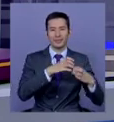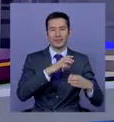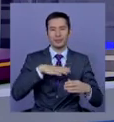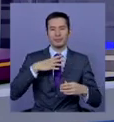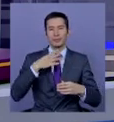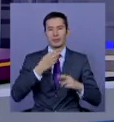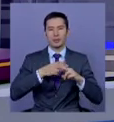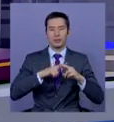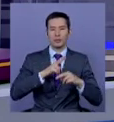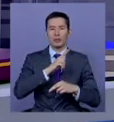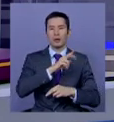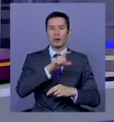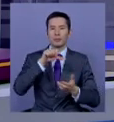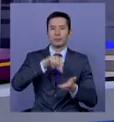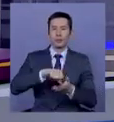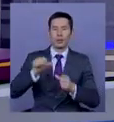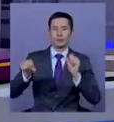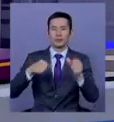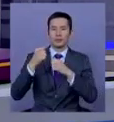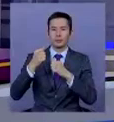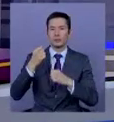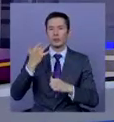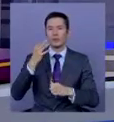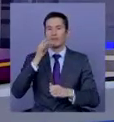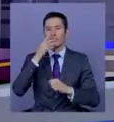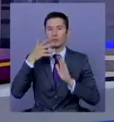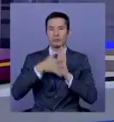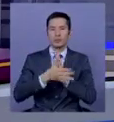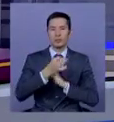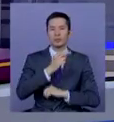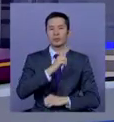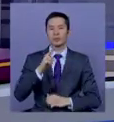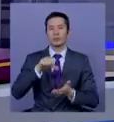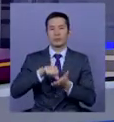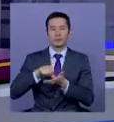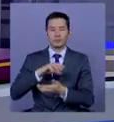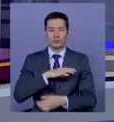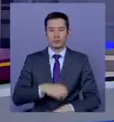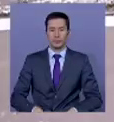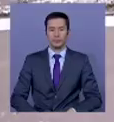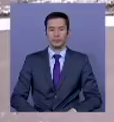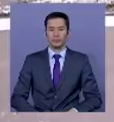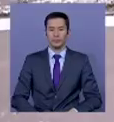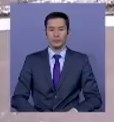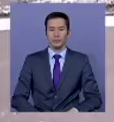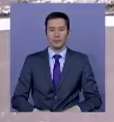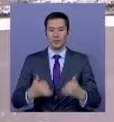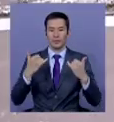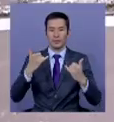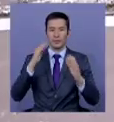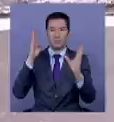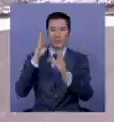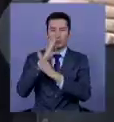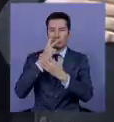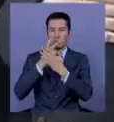кімдер? Ескерткішті жасауға қанша уақыт кетті? Толығырақ тілші Жадыра Омаржан жалғастырады. Бүгін ауарайының күрт